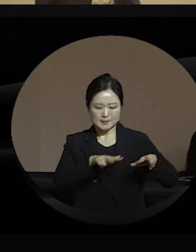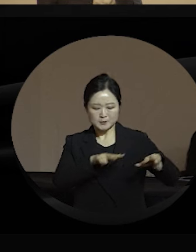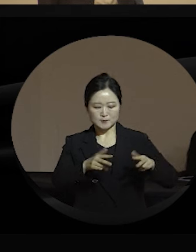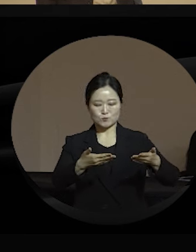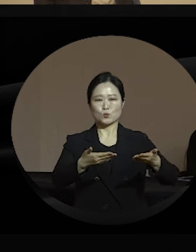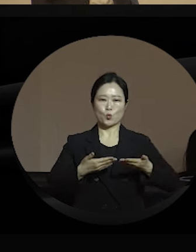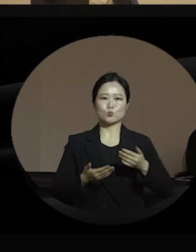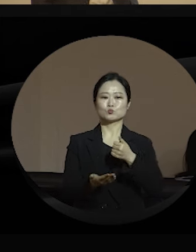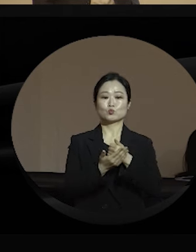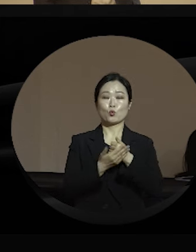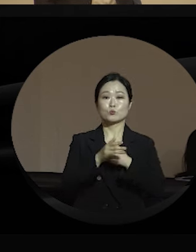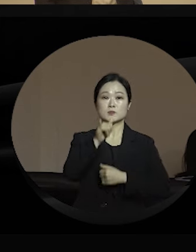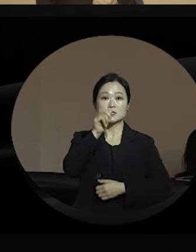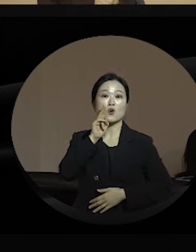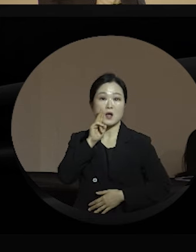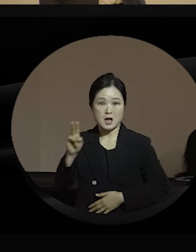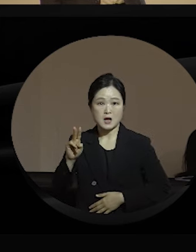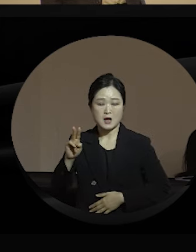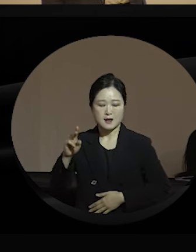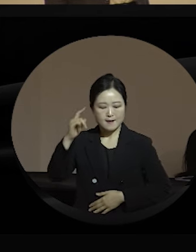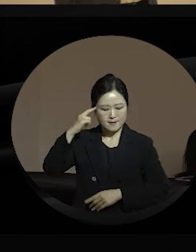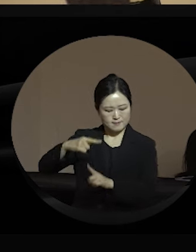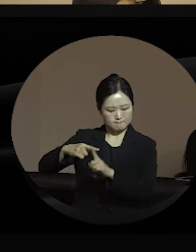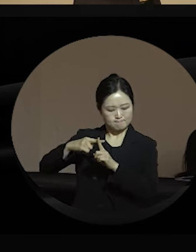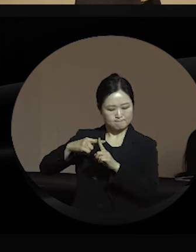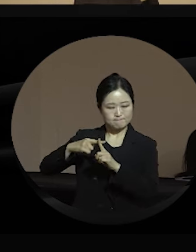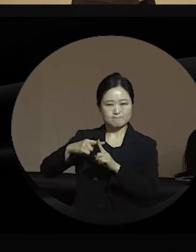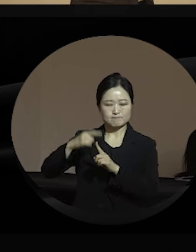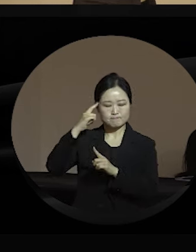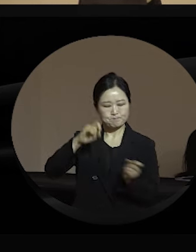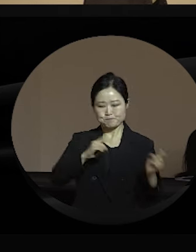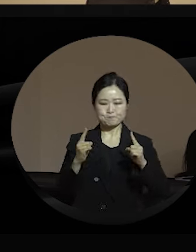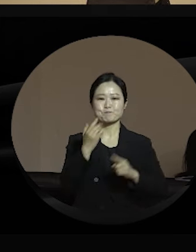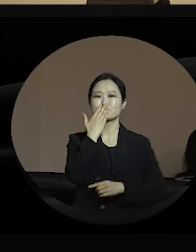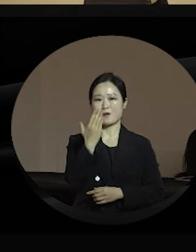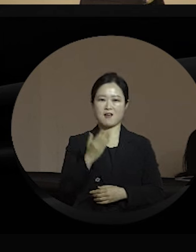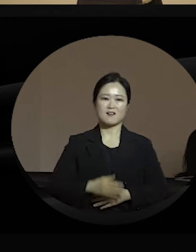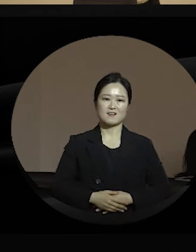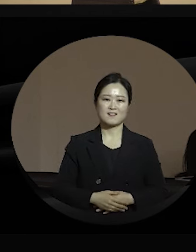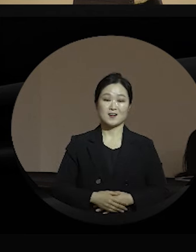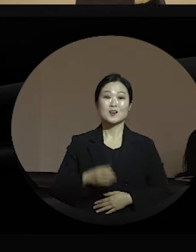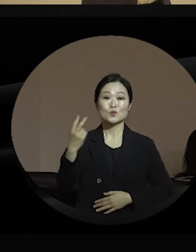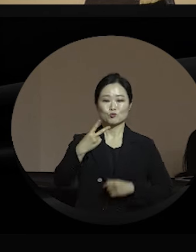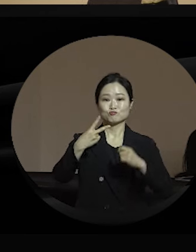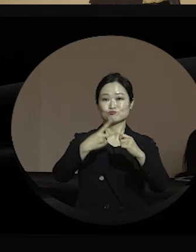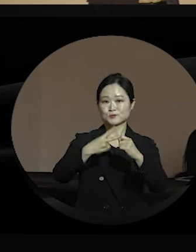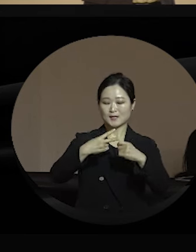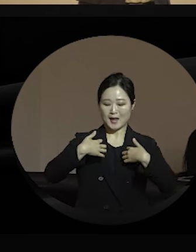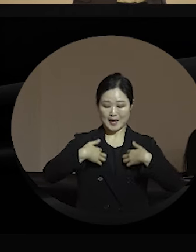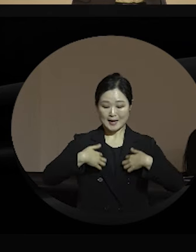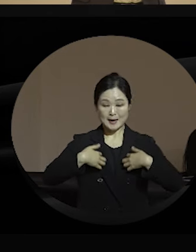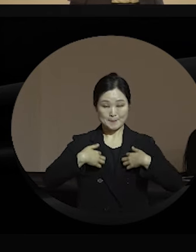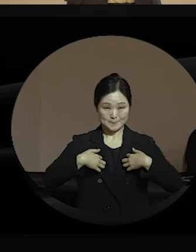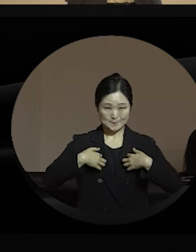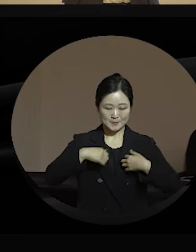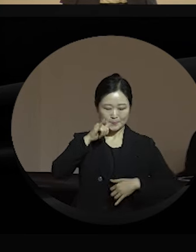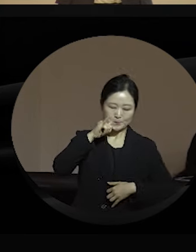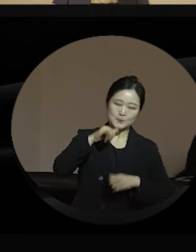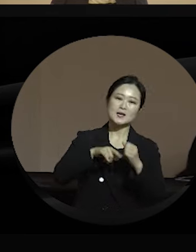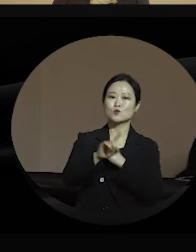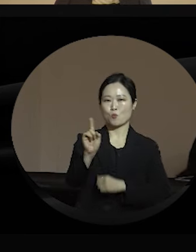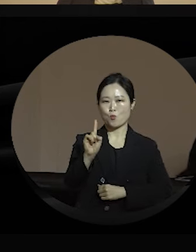도움이 되는 피드백이 아니면 긍정적이라고 하기 어렵죠. 또 하나 게임의 중요한 요소는 게임은